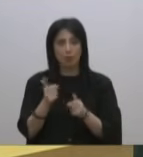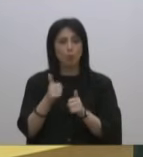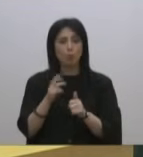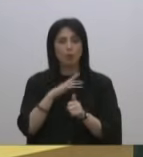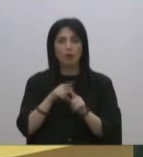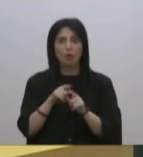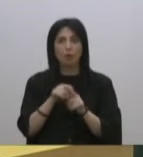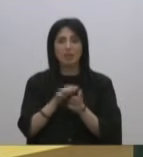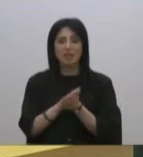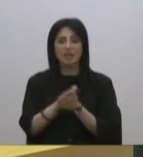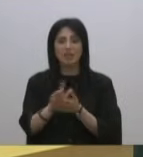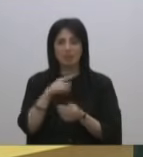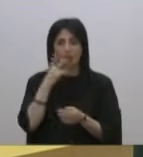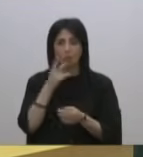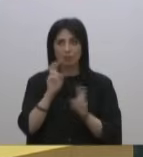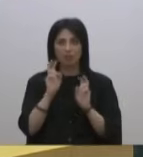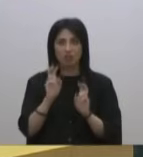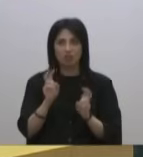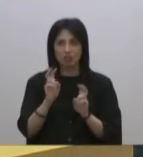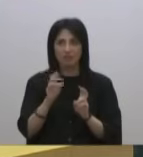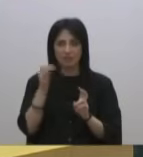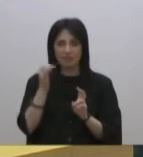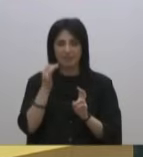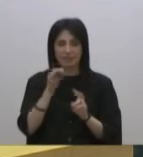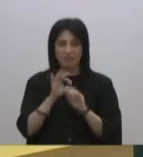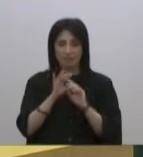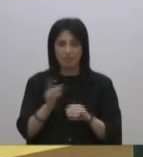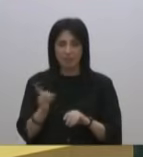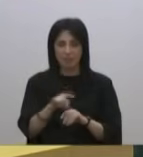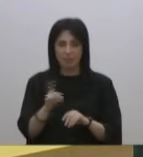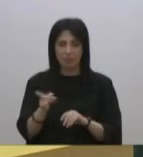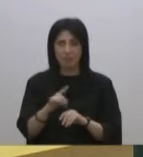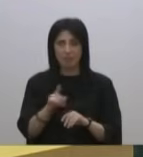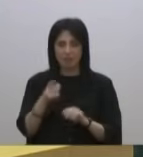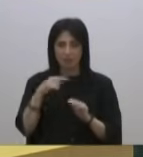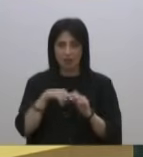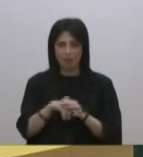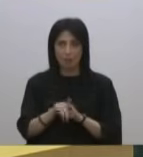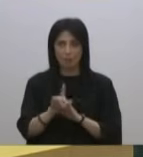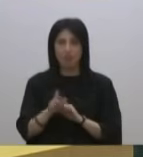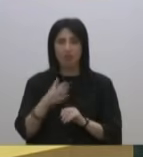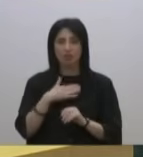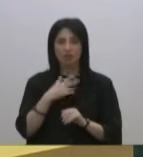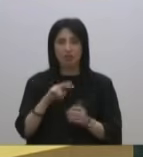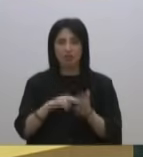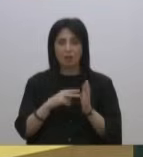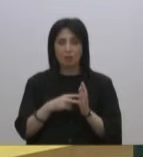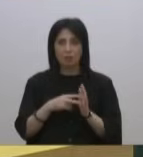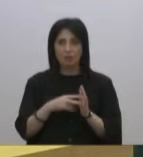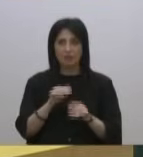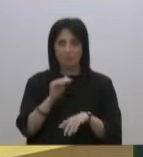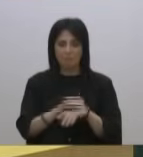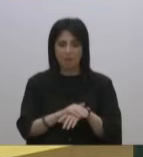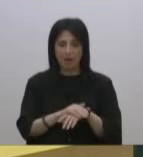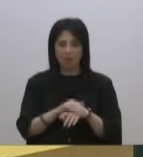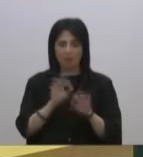უნდა იყოს დახარჯული, ეს რა თქმა უნდა ნიშნავს ინტერესების გატარებას. აქედან გამომდინარე, ჩვენი ამოცანაა